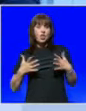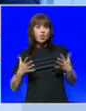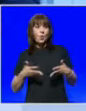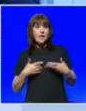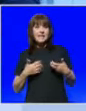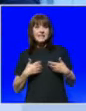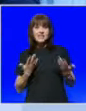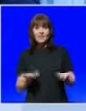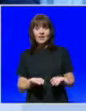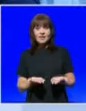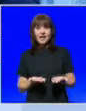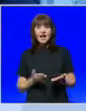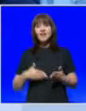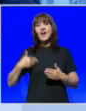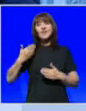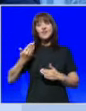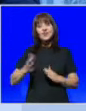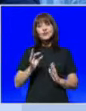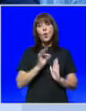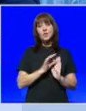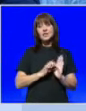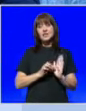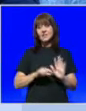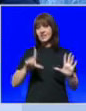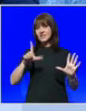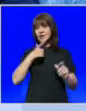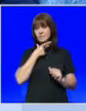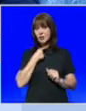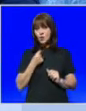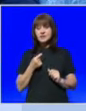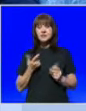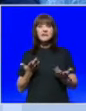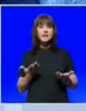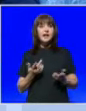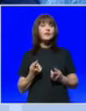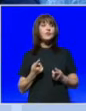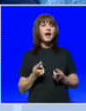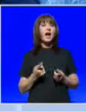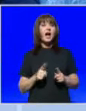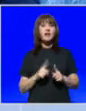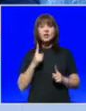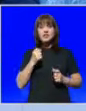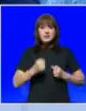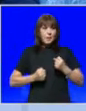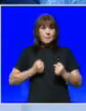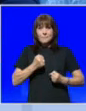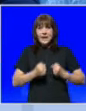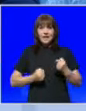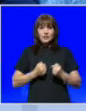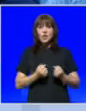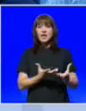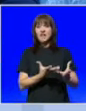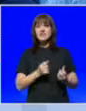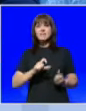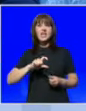министър? Имам предвид това външно оценяване в седми клас, което се превърна в един маратон на взимане на